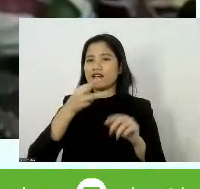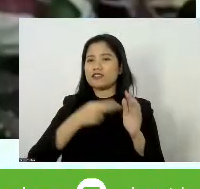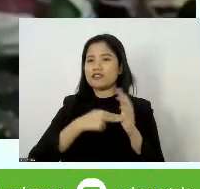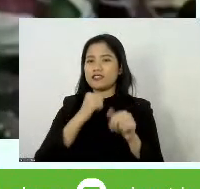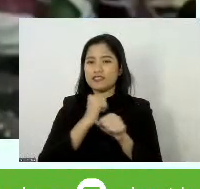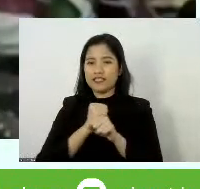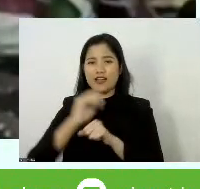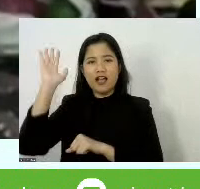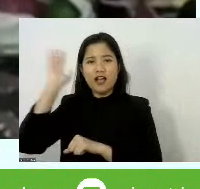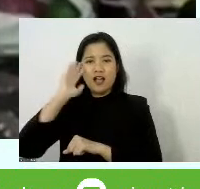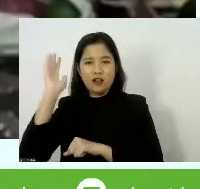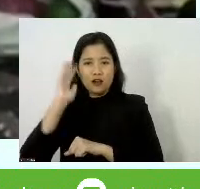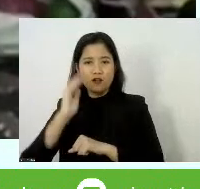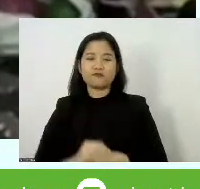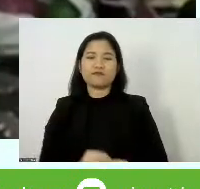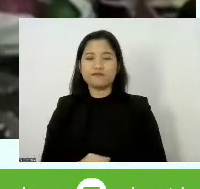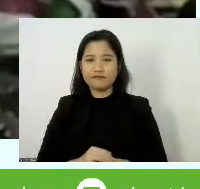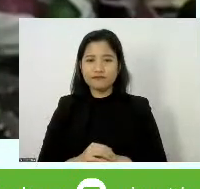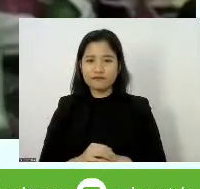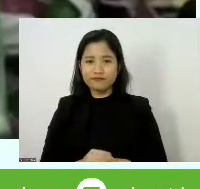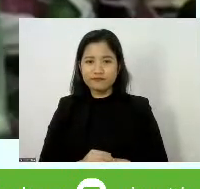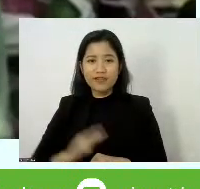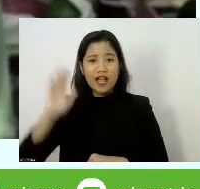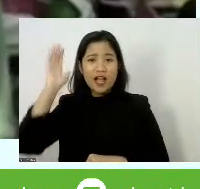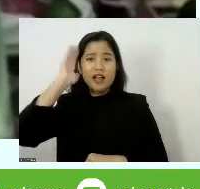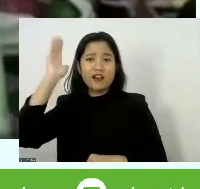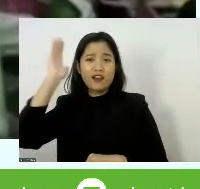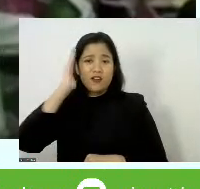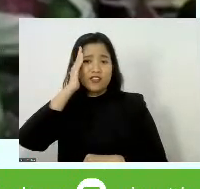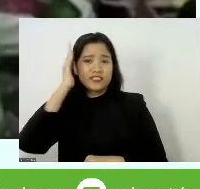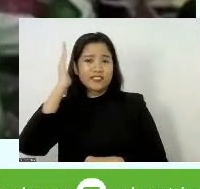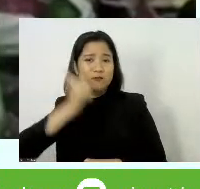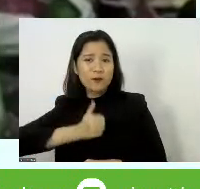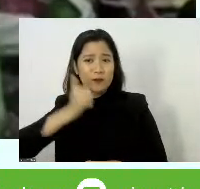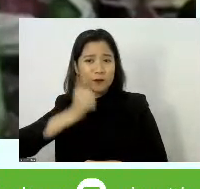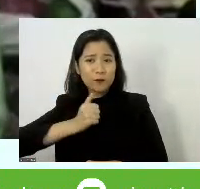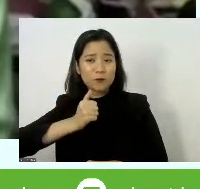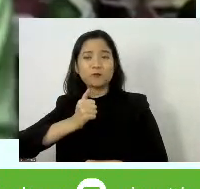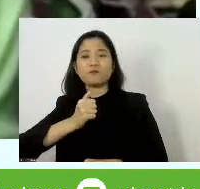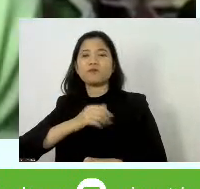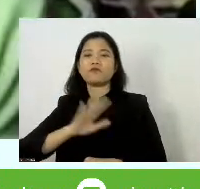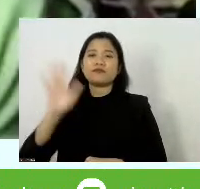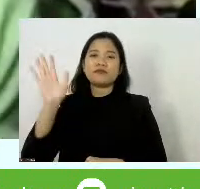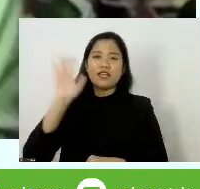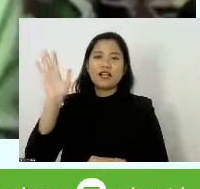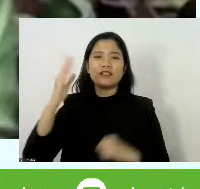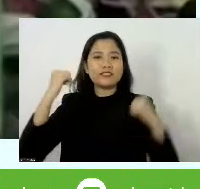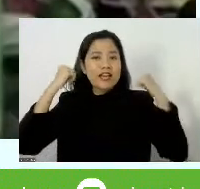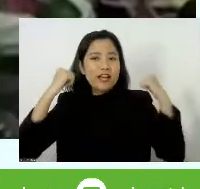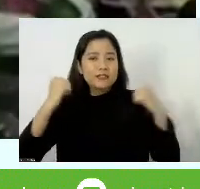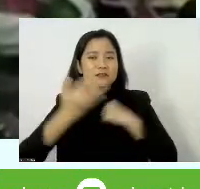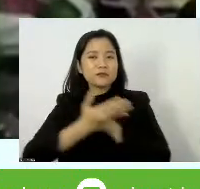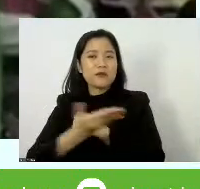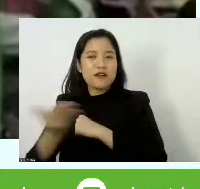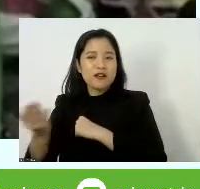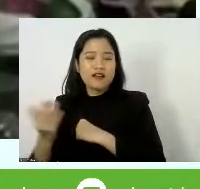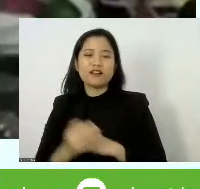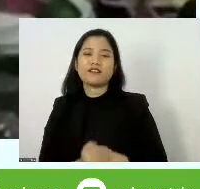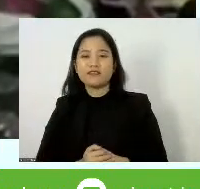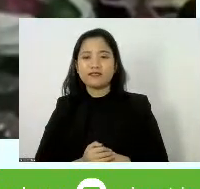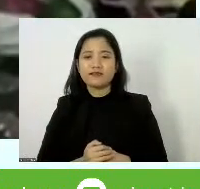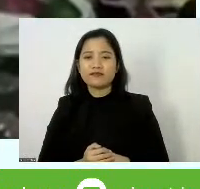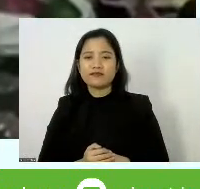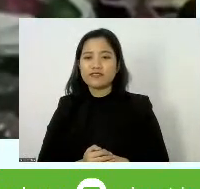kabar Halo assalamualaikum apa kabar teman-teman semua apa kabar Mas Akbar sehat-sehat